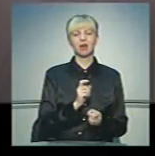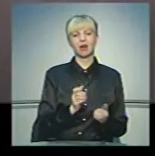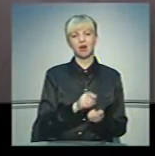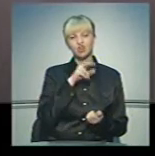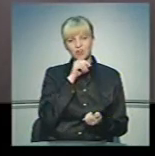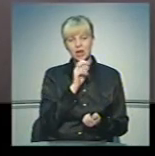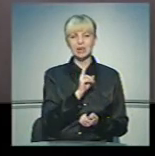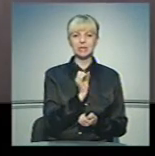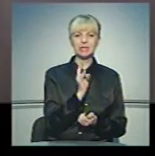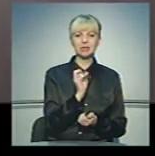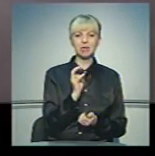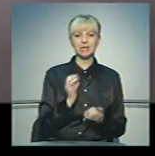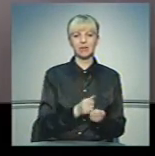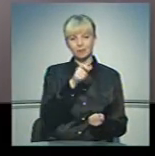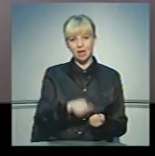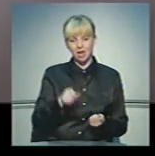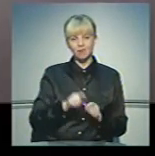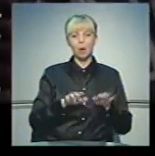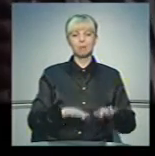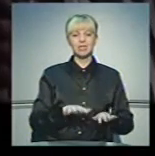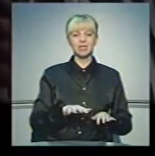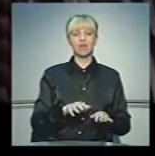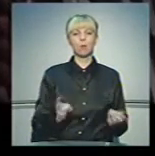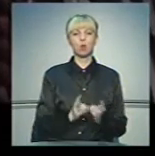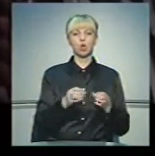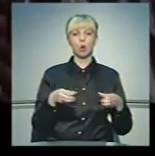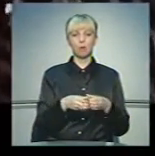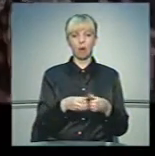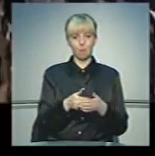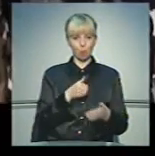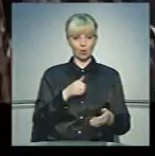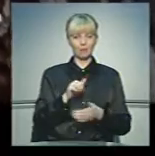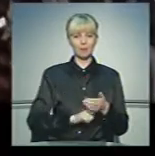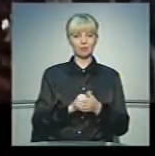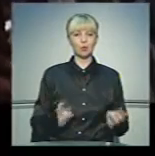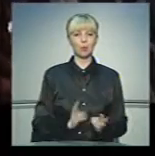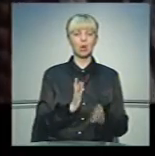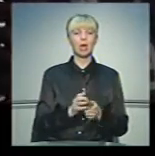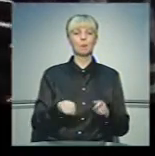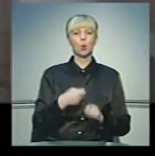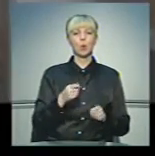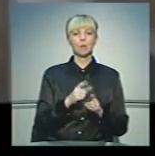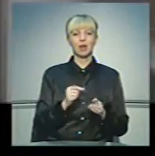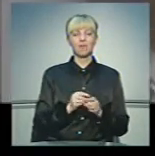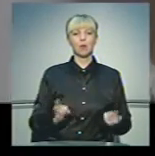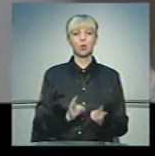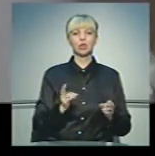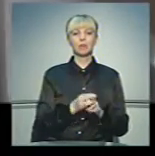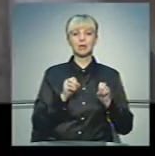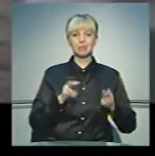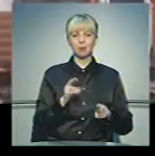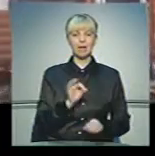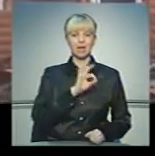та чернівецьких рятувальників, а також місцеві пожежні команди. Попередньою причиною пожежі є порушення правил пожежної безпеки